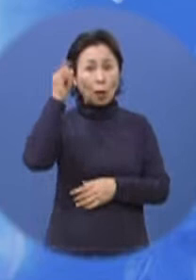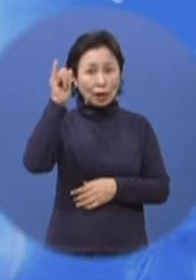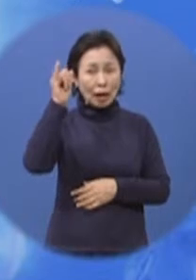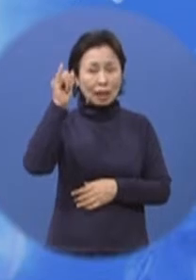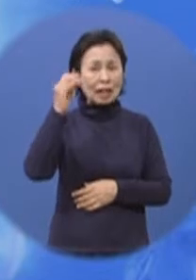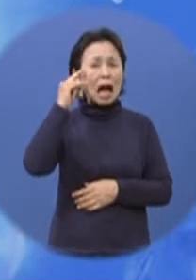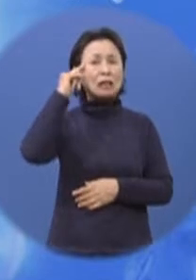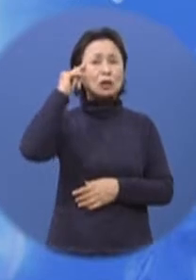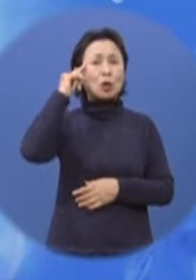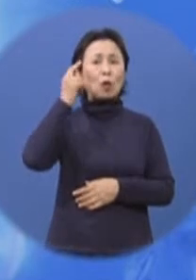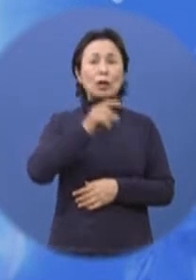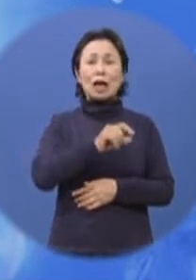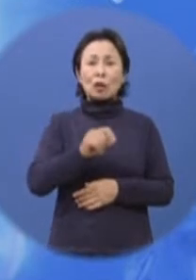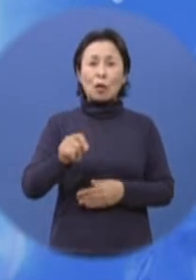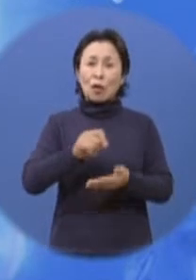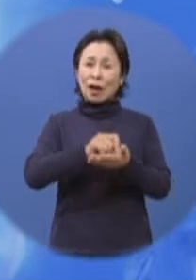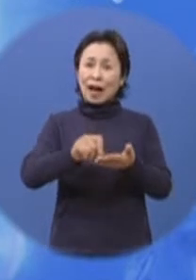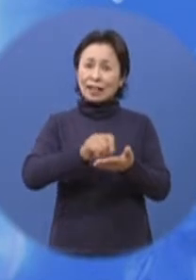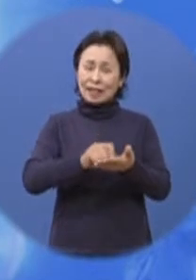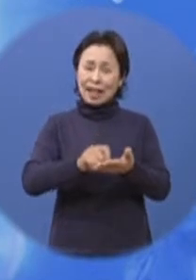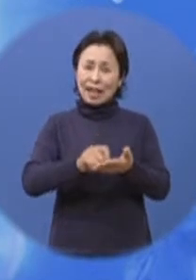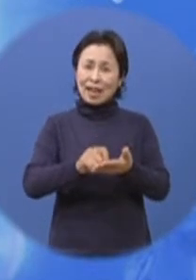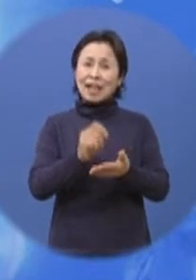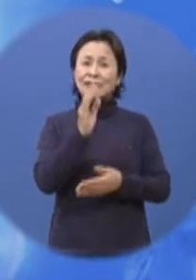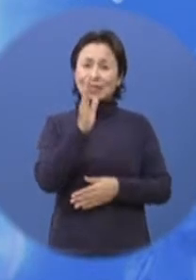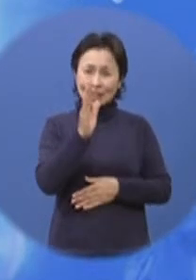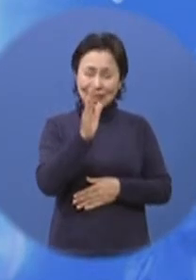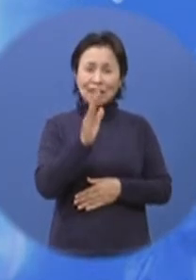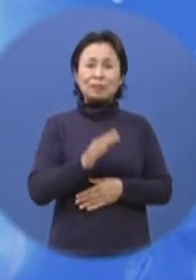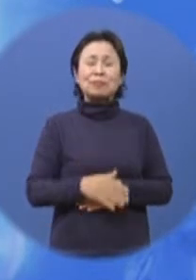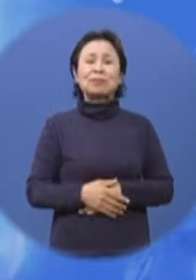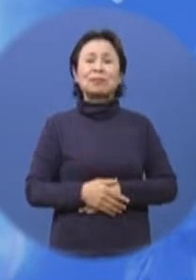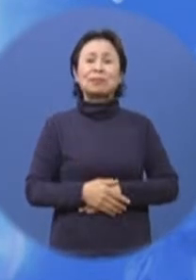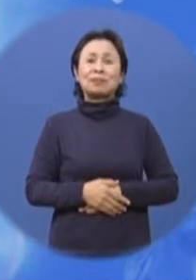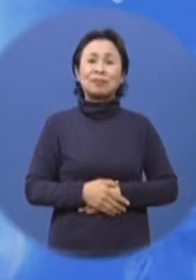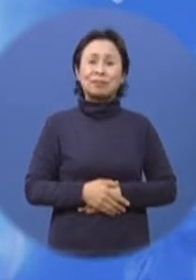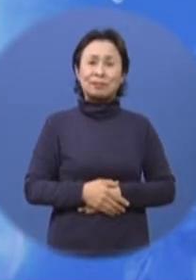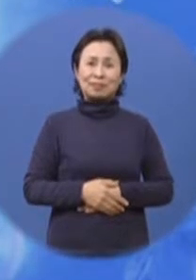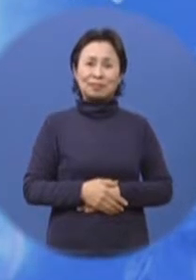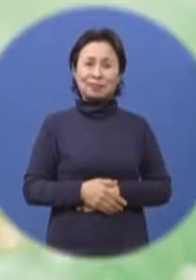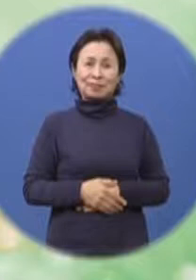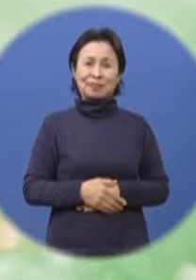ご感想など一言メッセージをお願いします